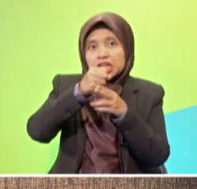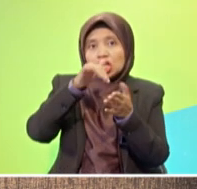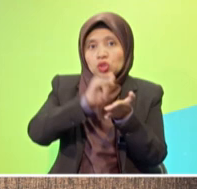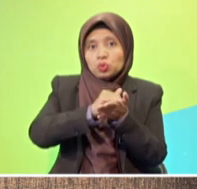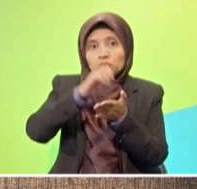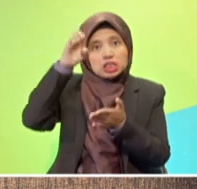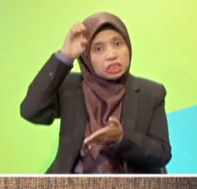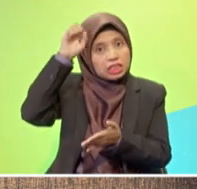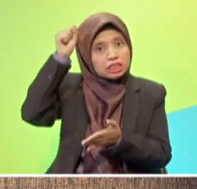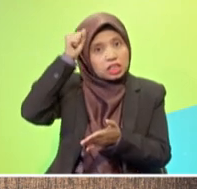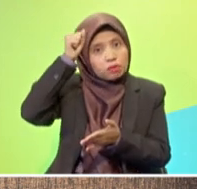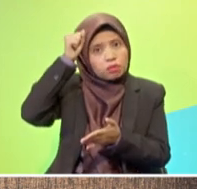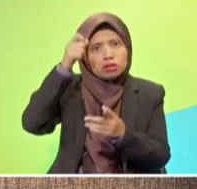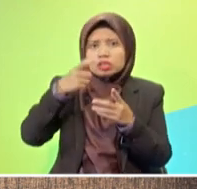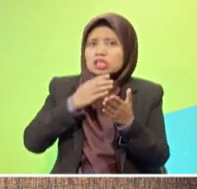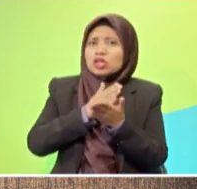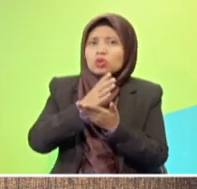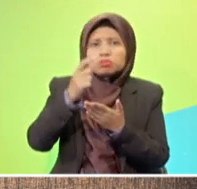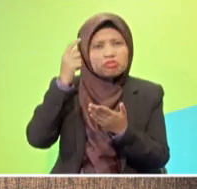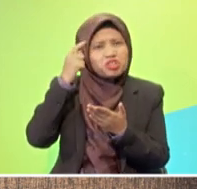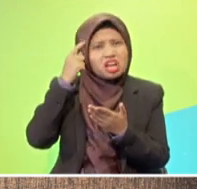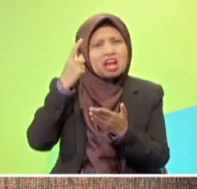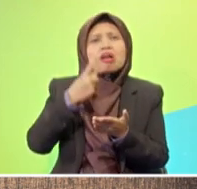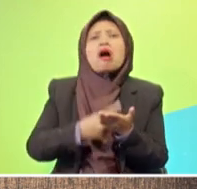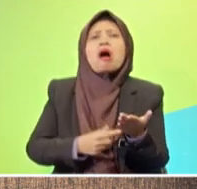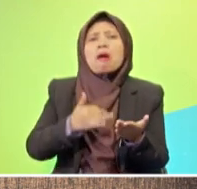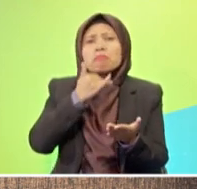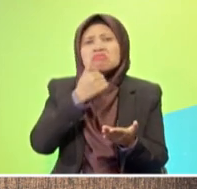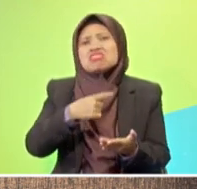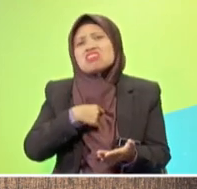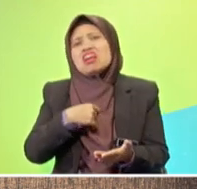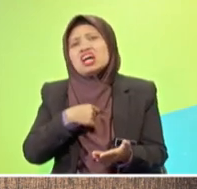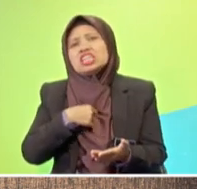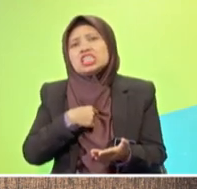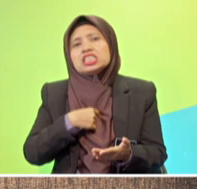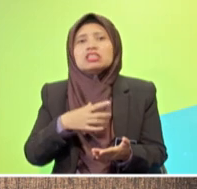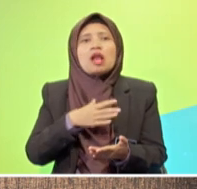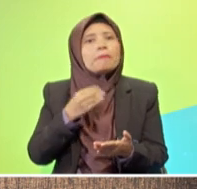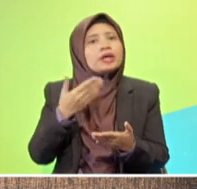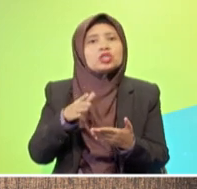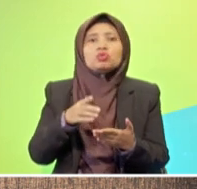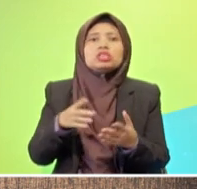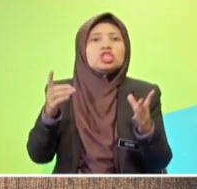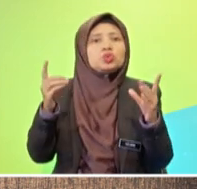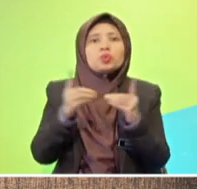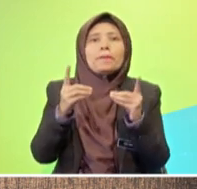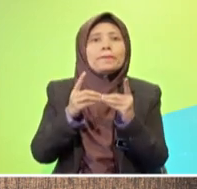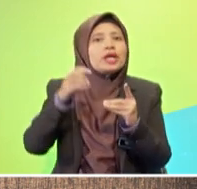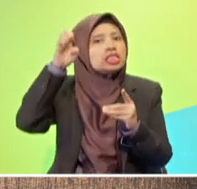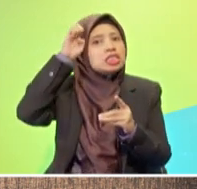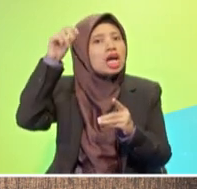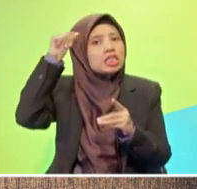terus berpikir tentang kesalahannya akhirnya dia memberanikan diri untuk berjumpa dengan NC aigly